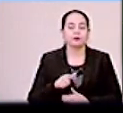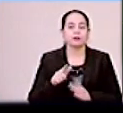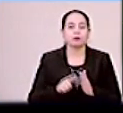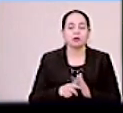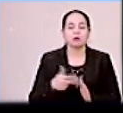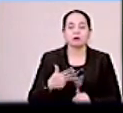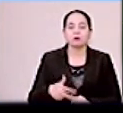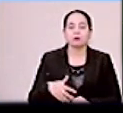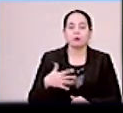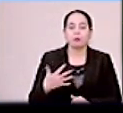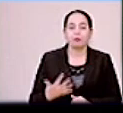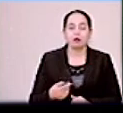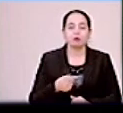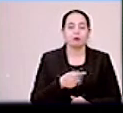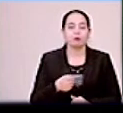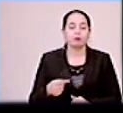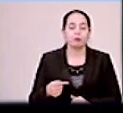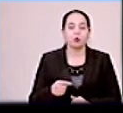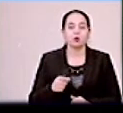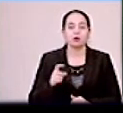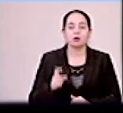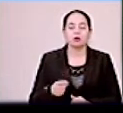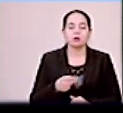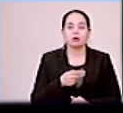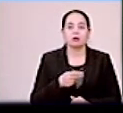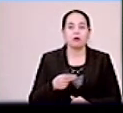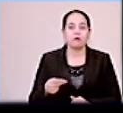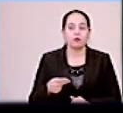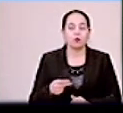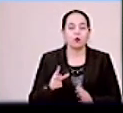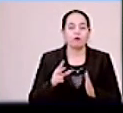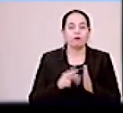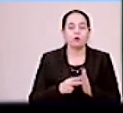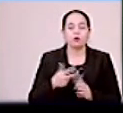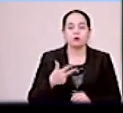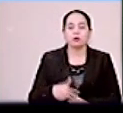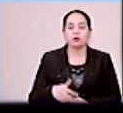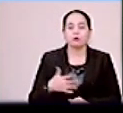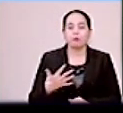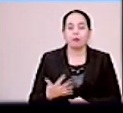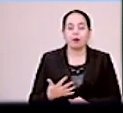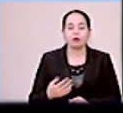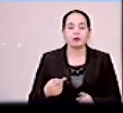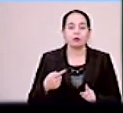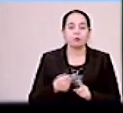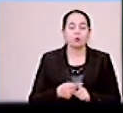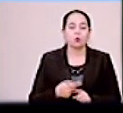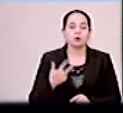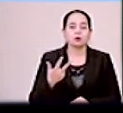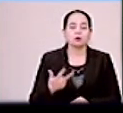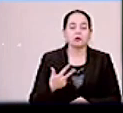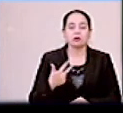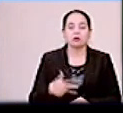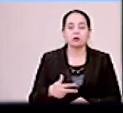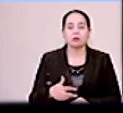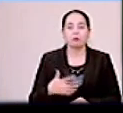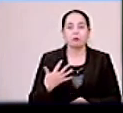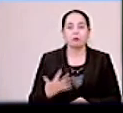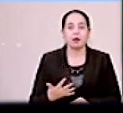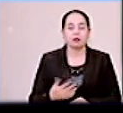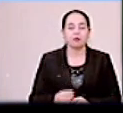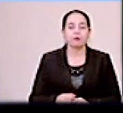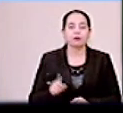17 35 минус х равно 8 35 плюс 3